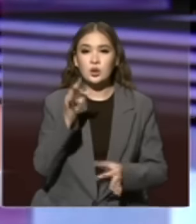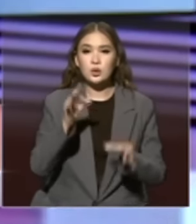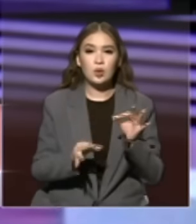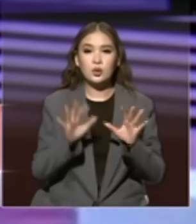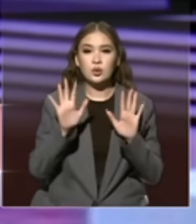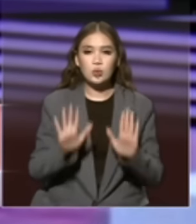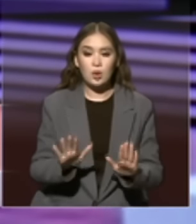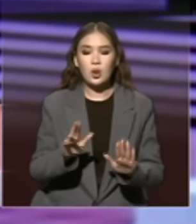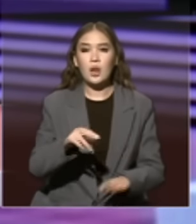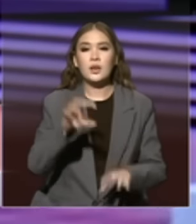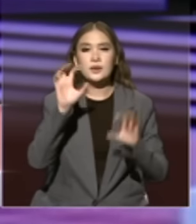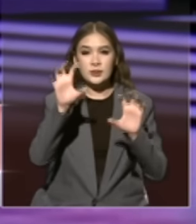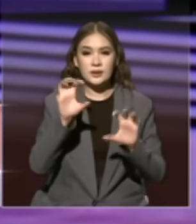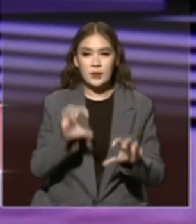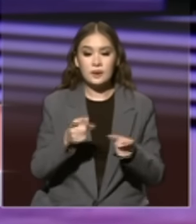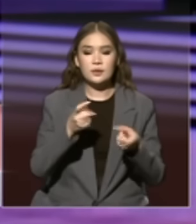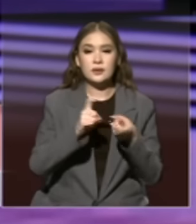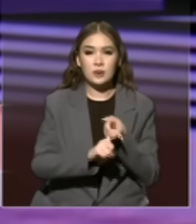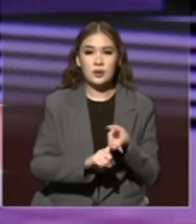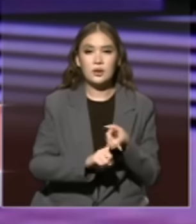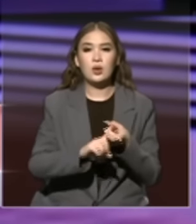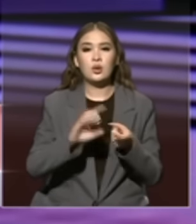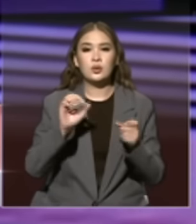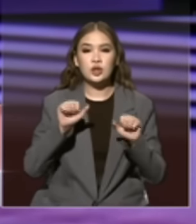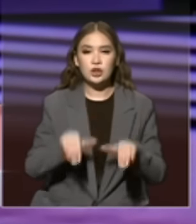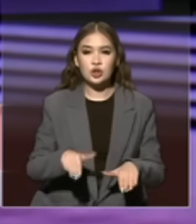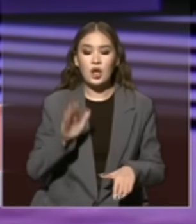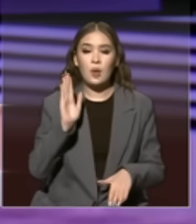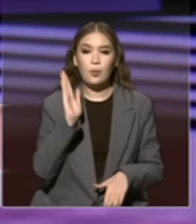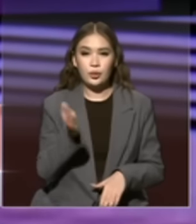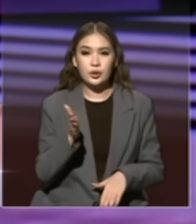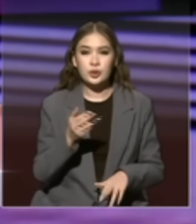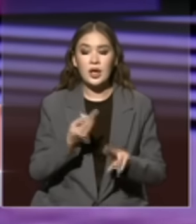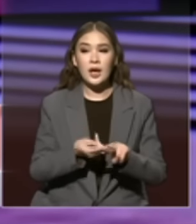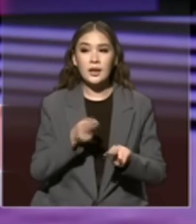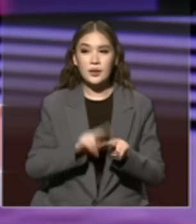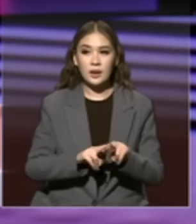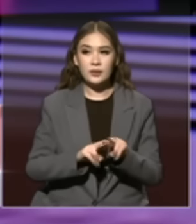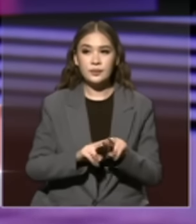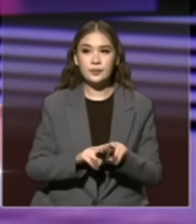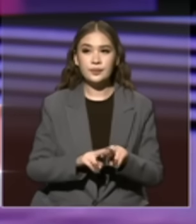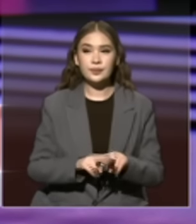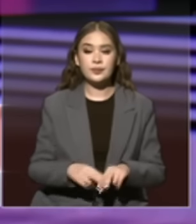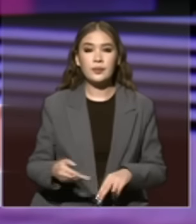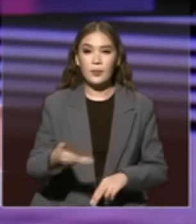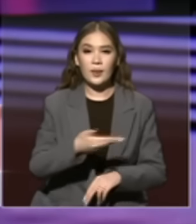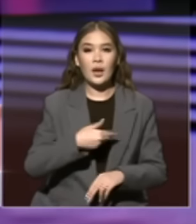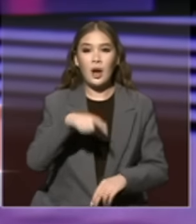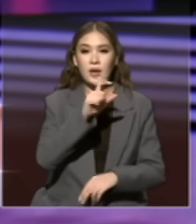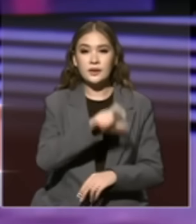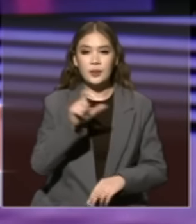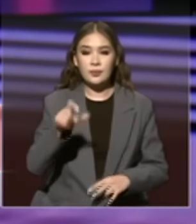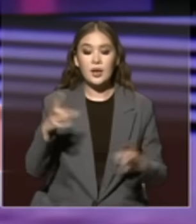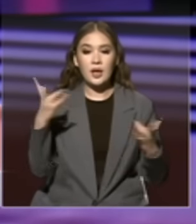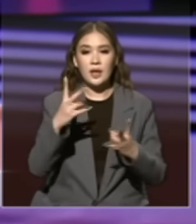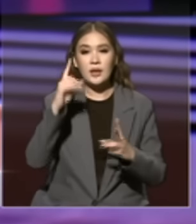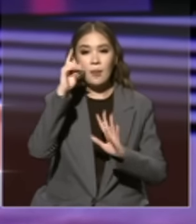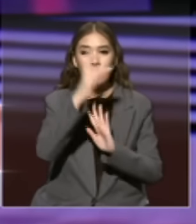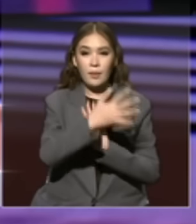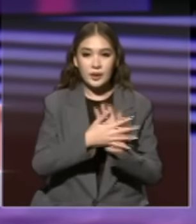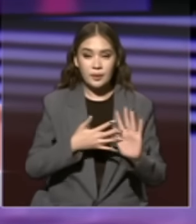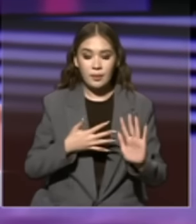қана конституция мен заңмен ғана өзінің шешімін шығарады деп. Сондықтан да осы мәселені біздің азаматтарымыз түсіну керек.